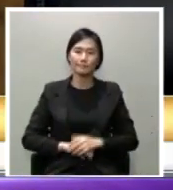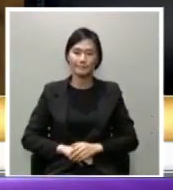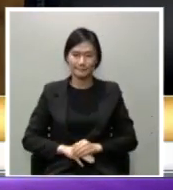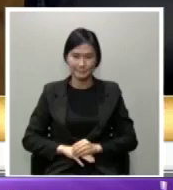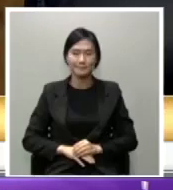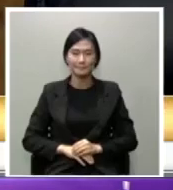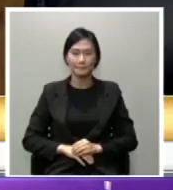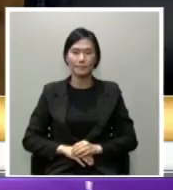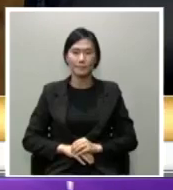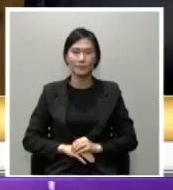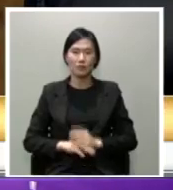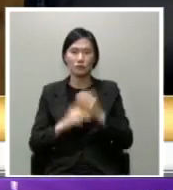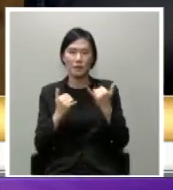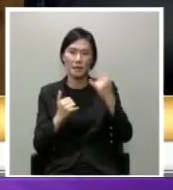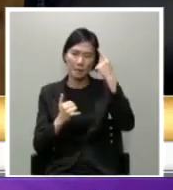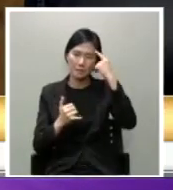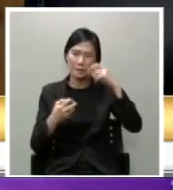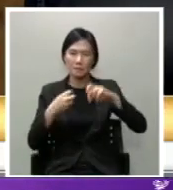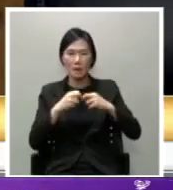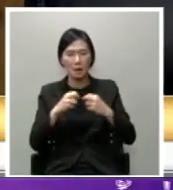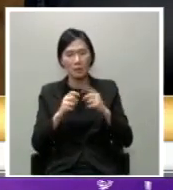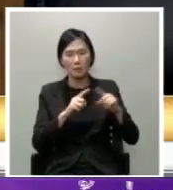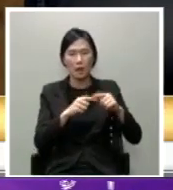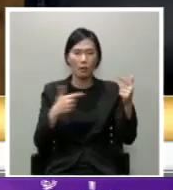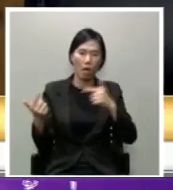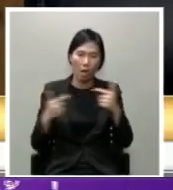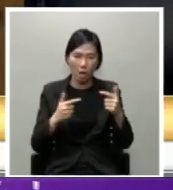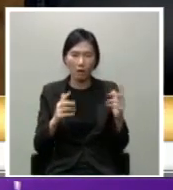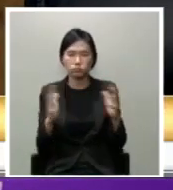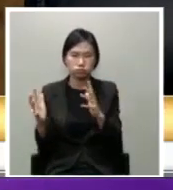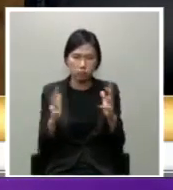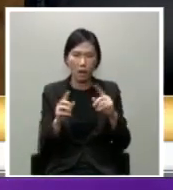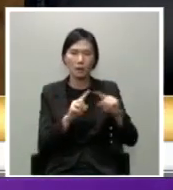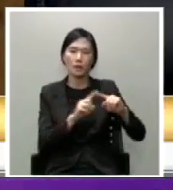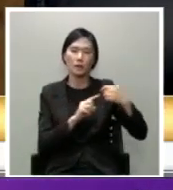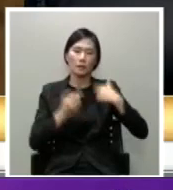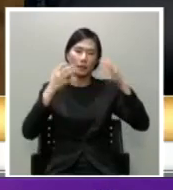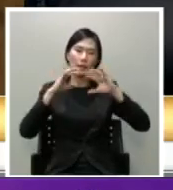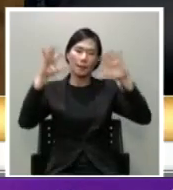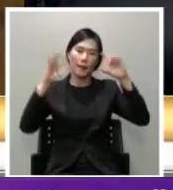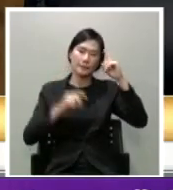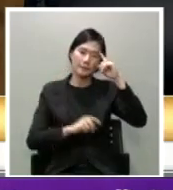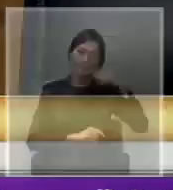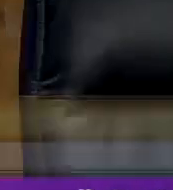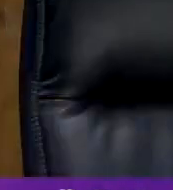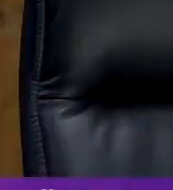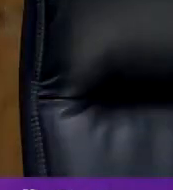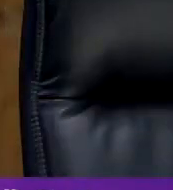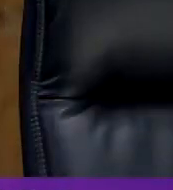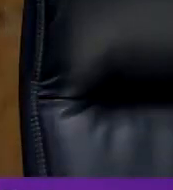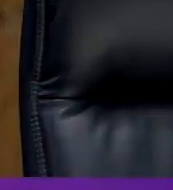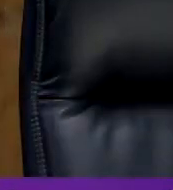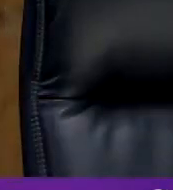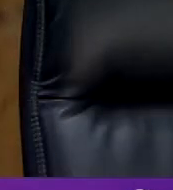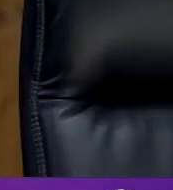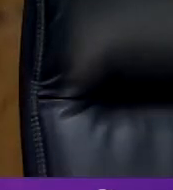ตกไปแล้วทีนี้มันก็มีเหตุการณ์ไม่เรียบร้อยขึ้นในประเทศรัฐบาลต่างๆก็ไม่มีเวลาจะทำ